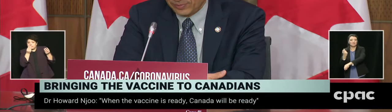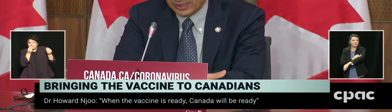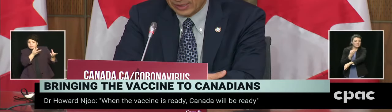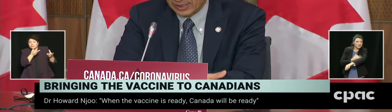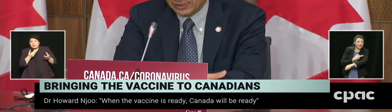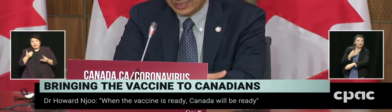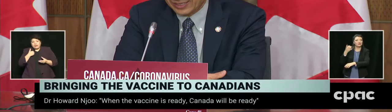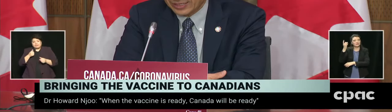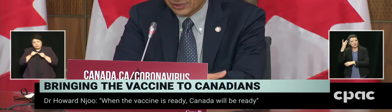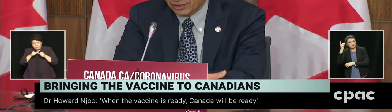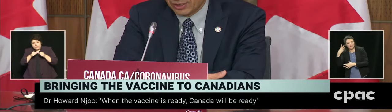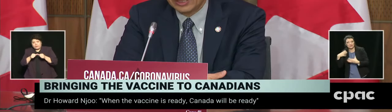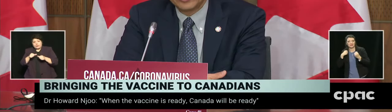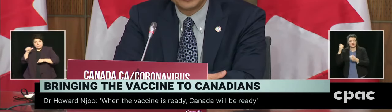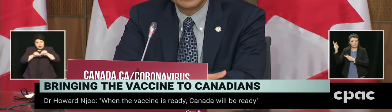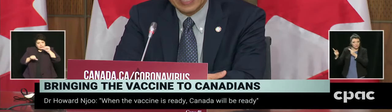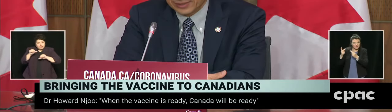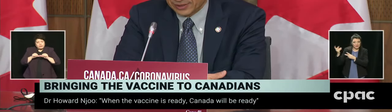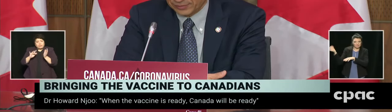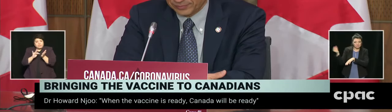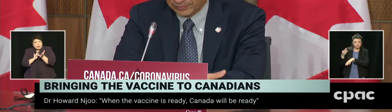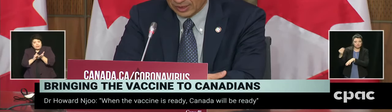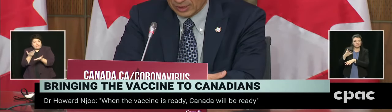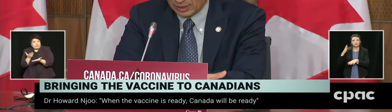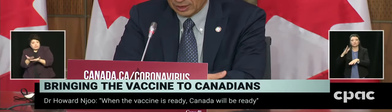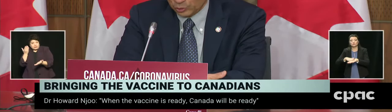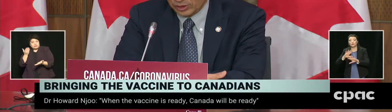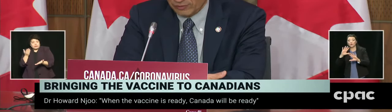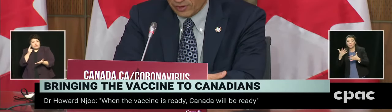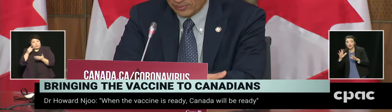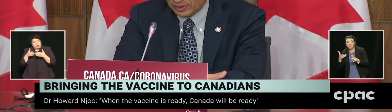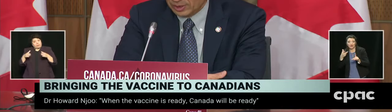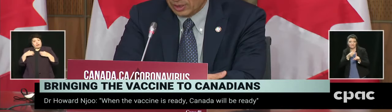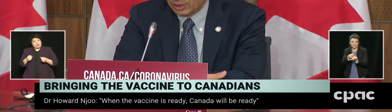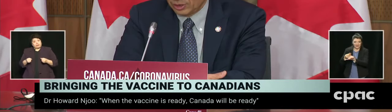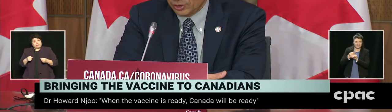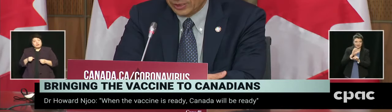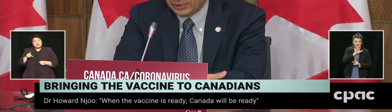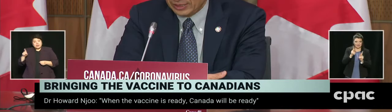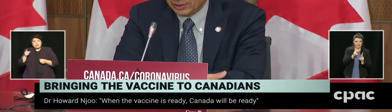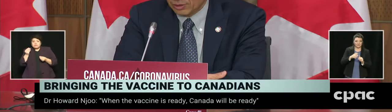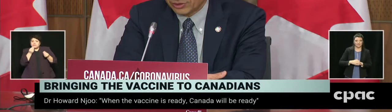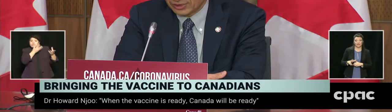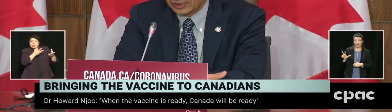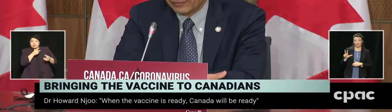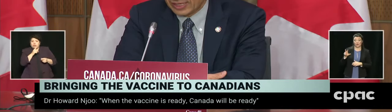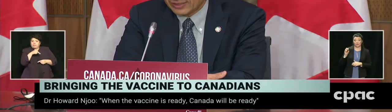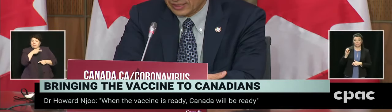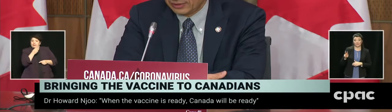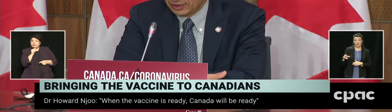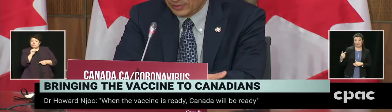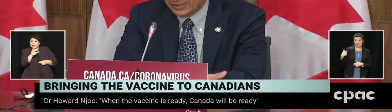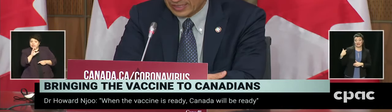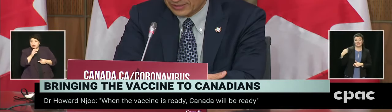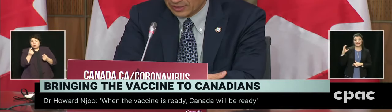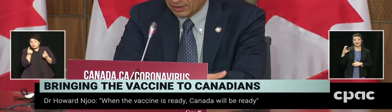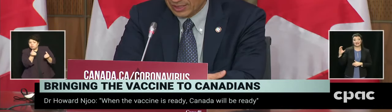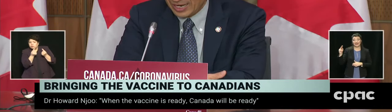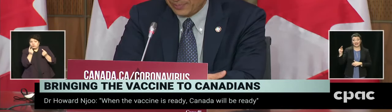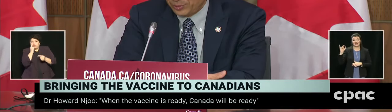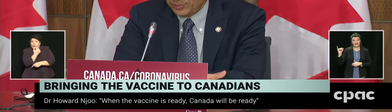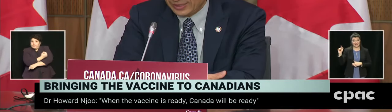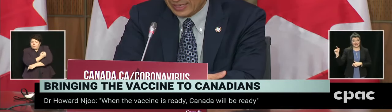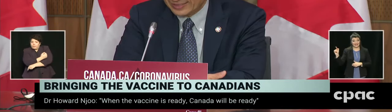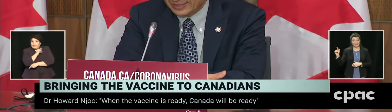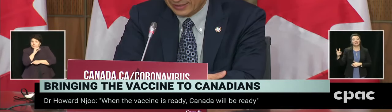santé publique sur les questions d'immunisation. Le 3 novembre, le Comité consultatif national de l'immunisation